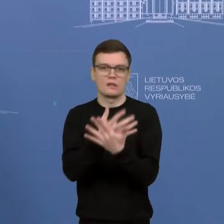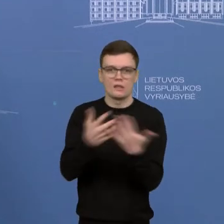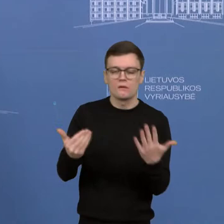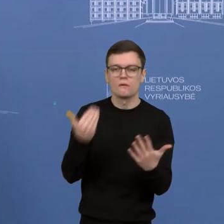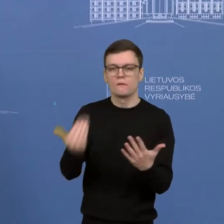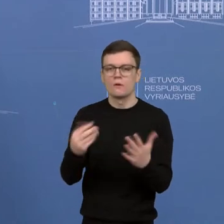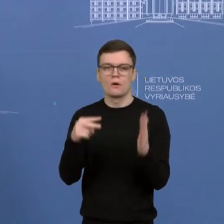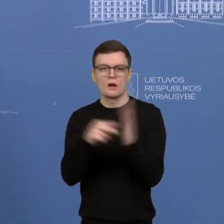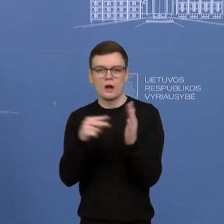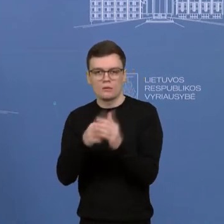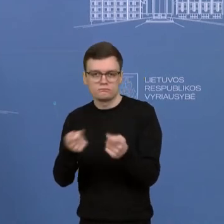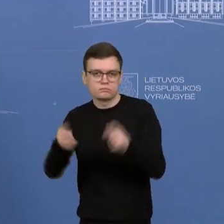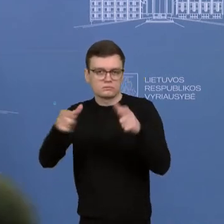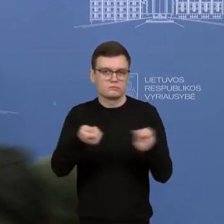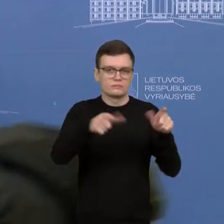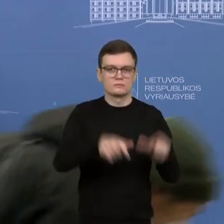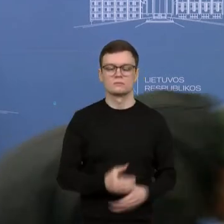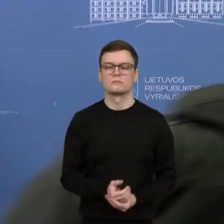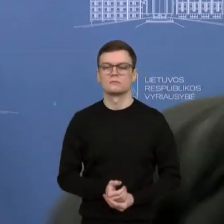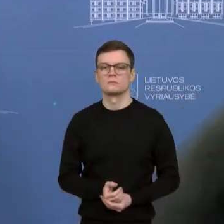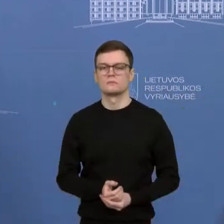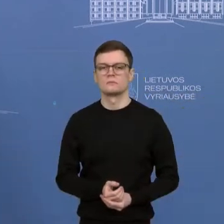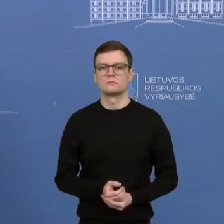tendencijos ateinantiem laikotarpiam taip pat yra